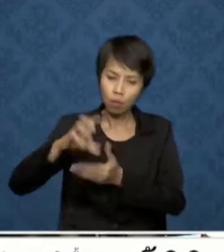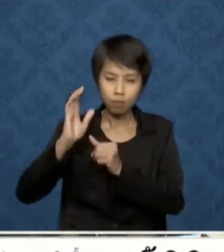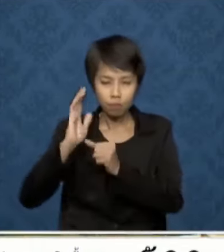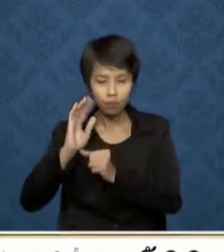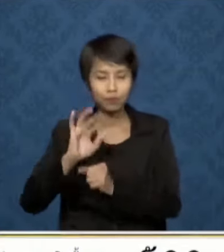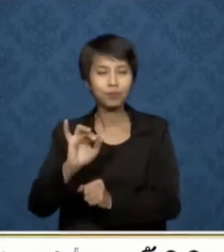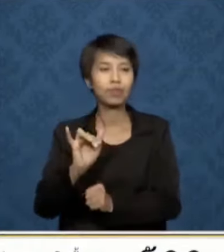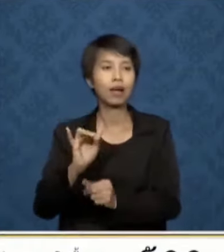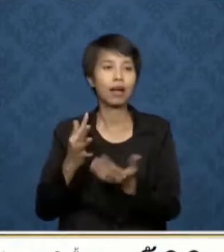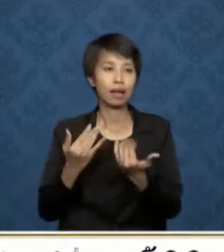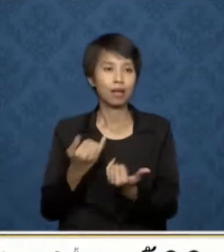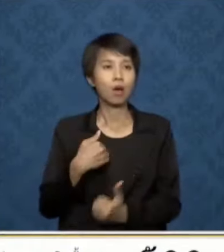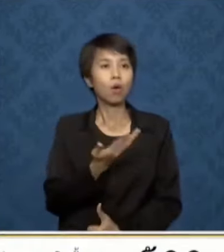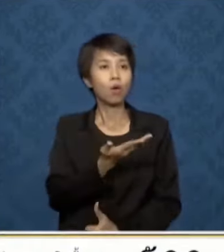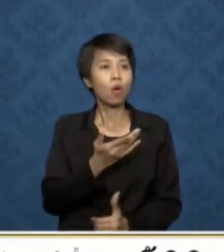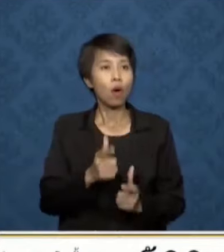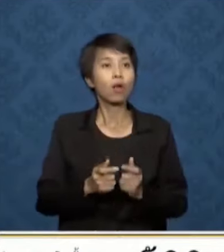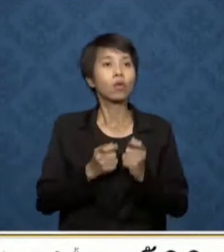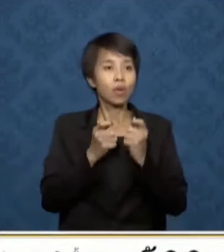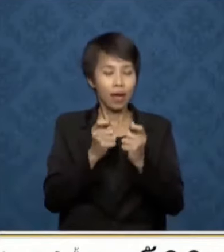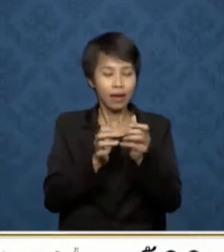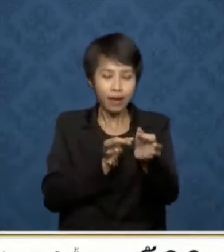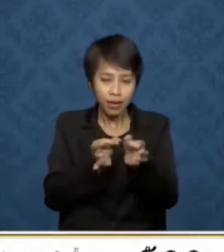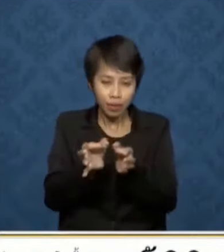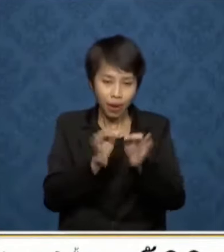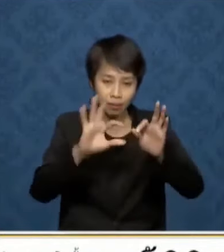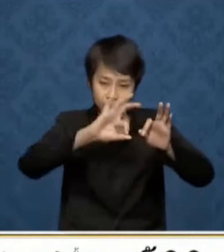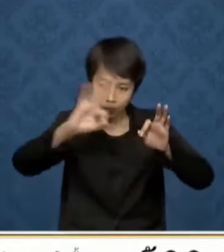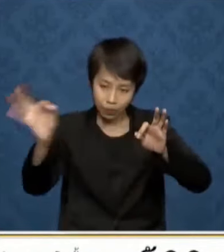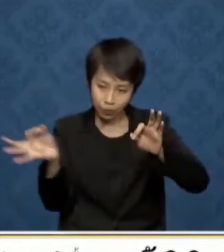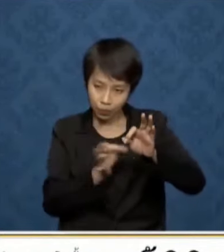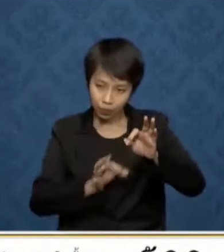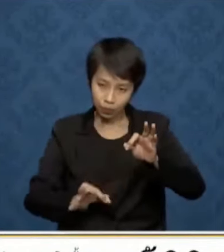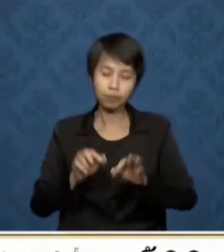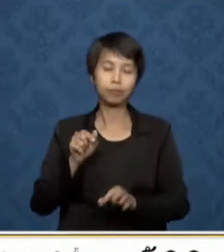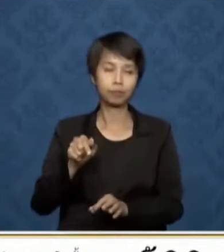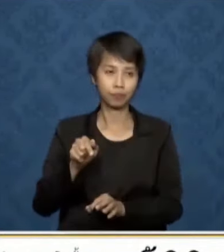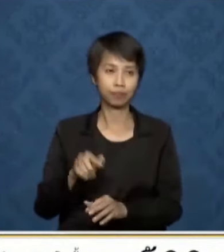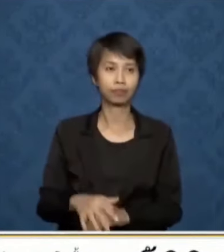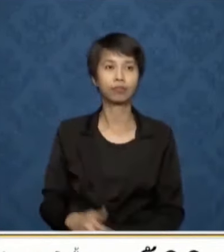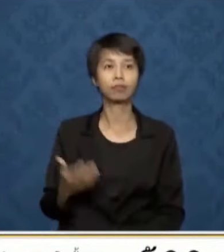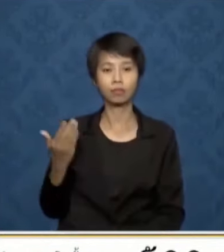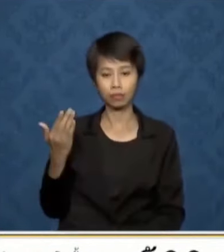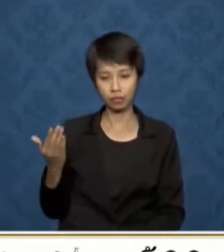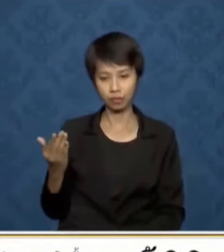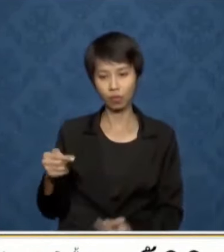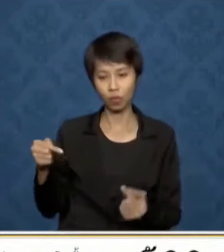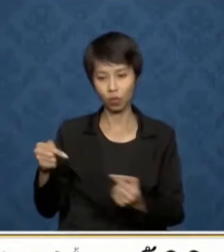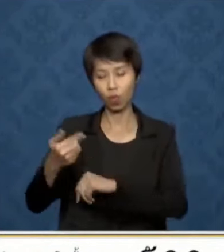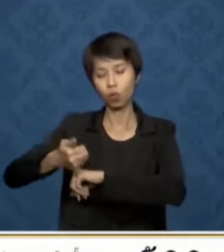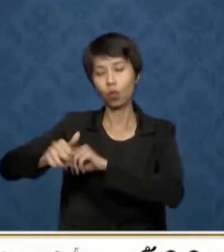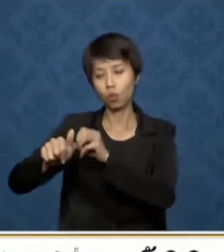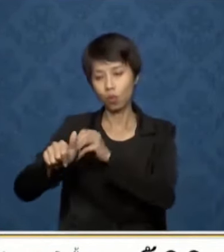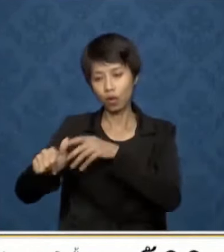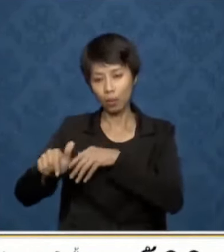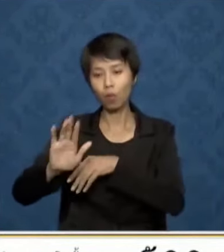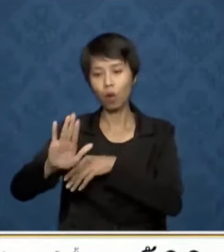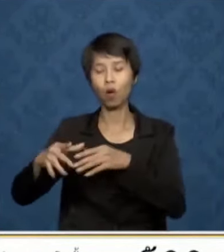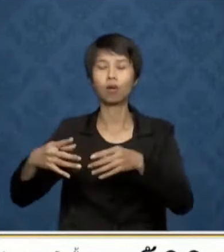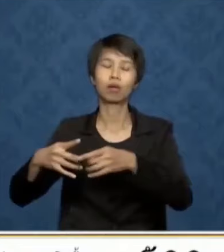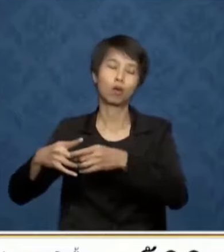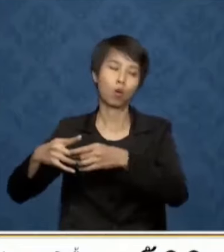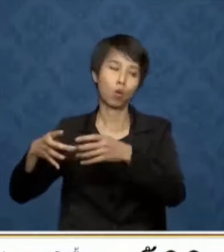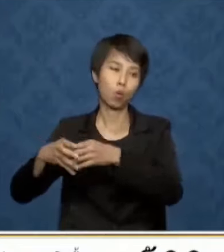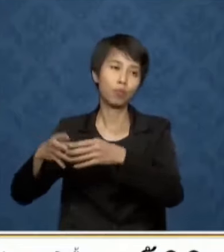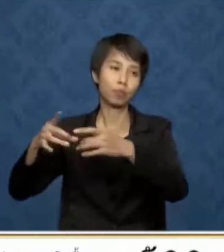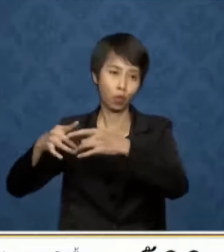ผู้นำไฟค้ามฝ่าhealth convenientlyในส่วทเกี่ยวข้องกักพฤ